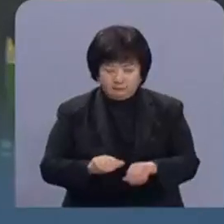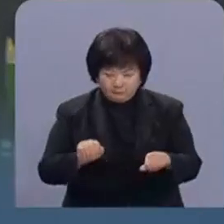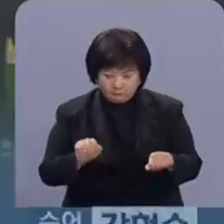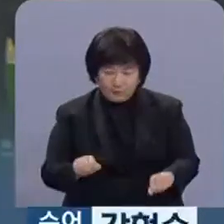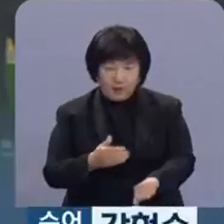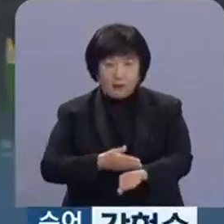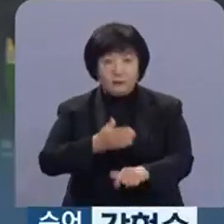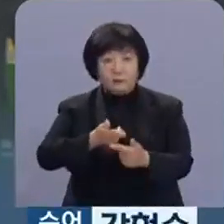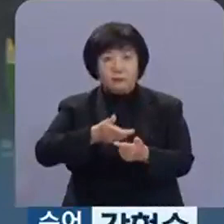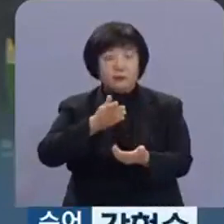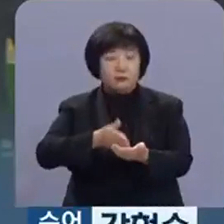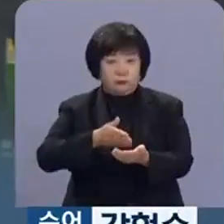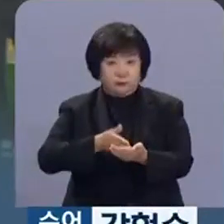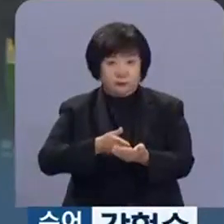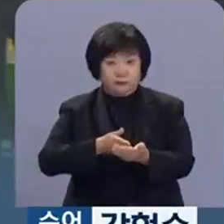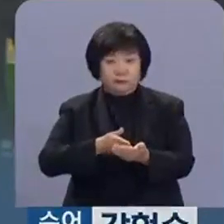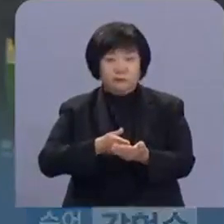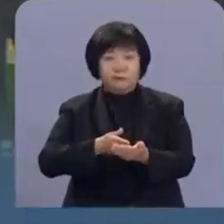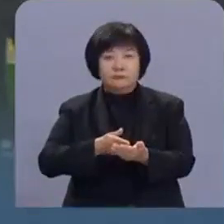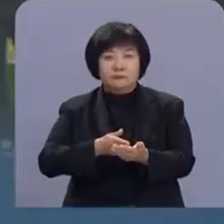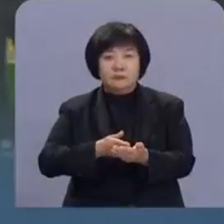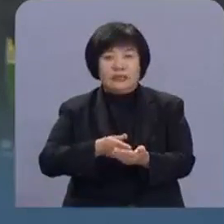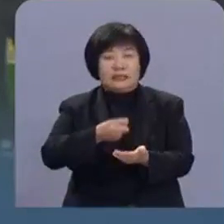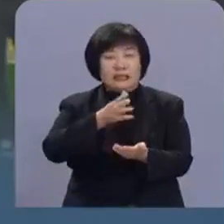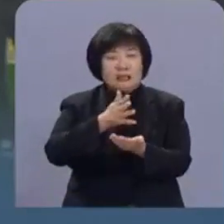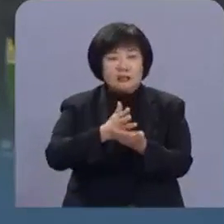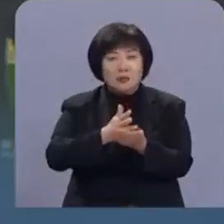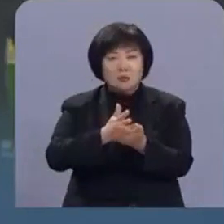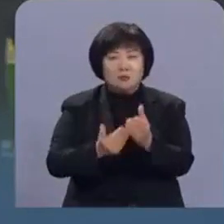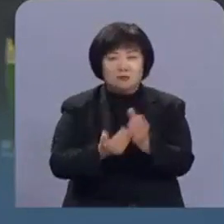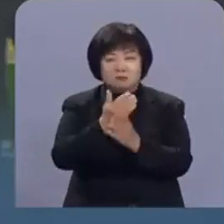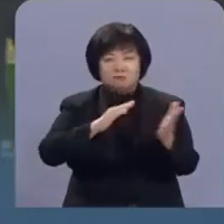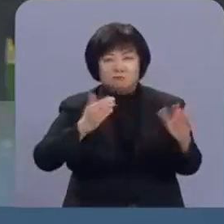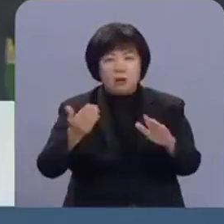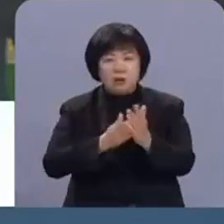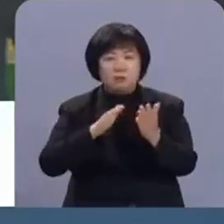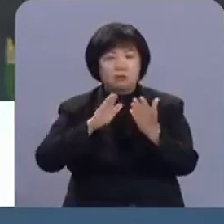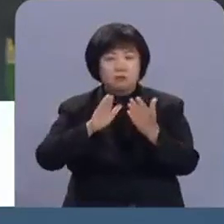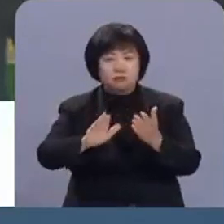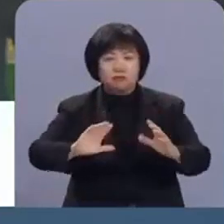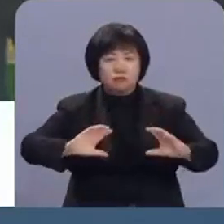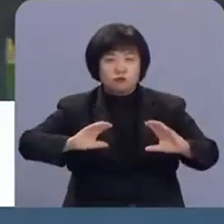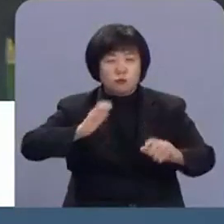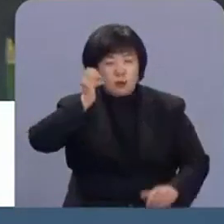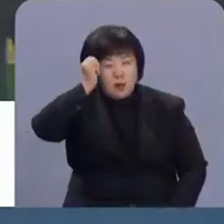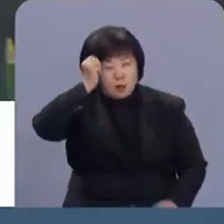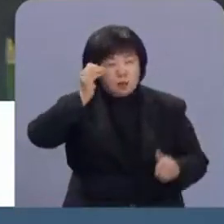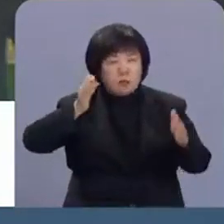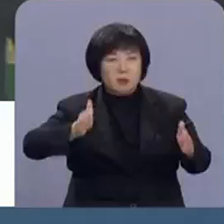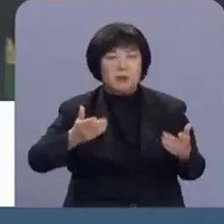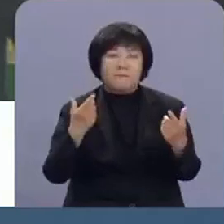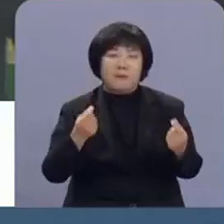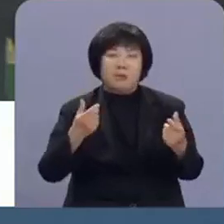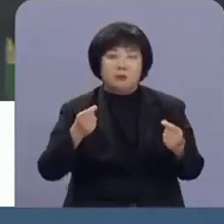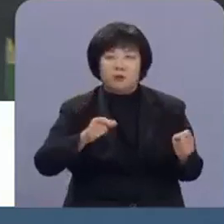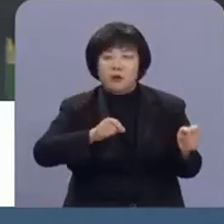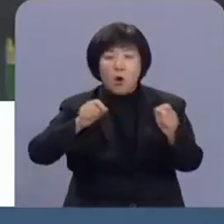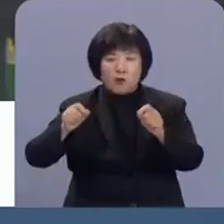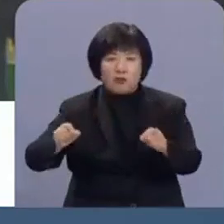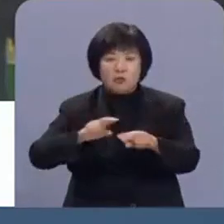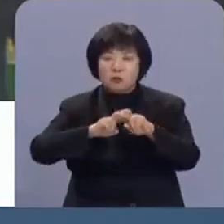안녕하십니까. KBS 9시 부산 뉴스입니다. 이태원 참사 이후 국가 애도 기간에 맞춰 연기되거나 취소된 축제가